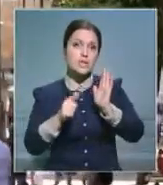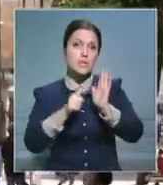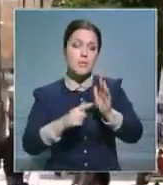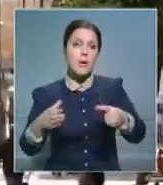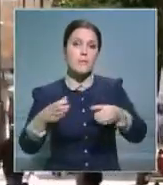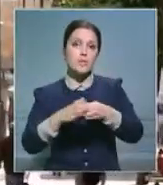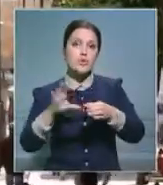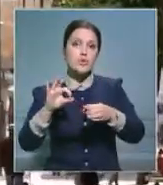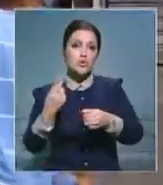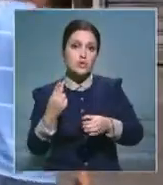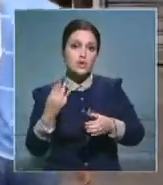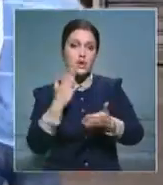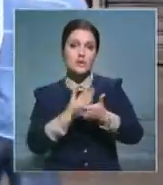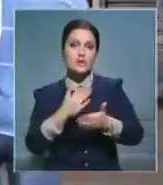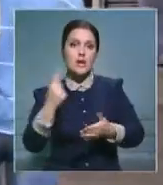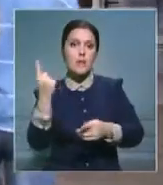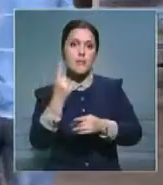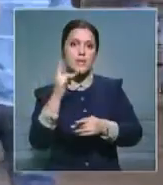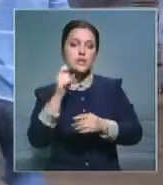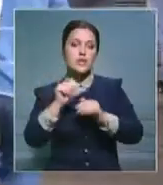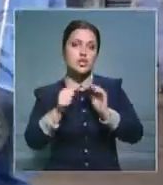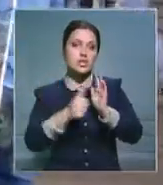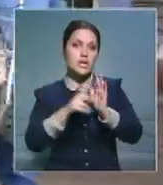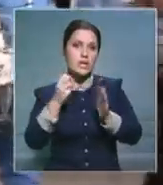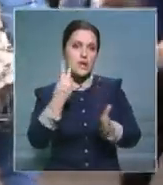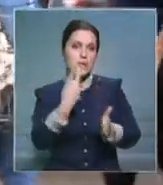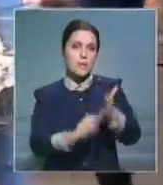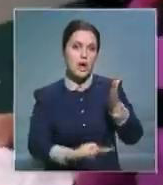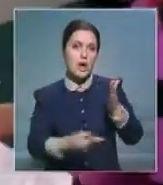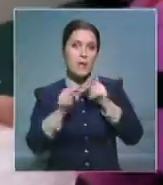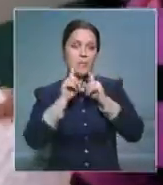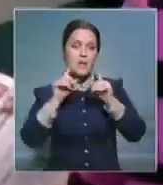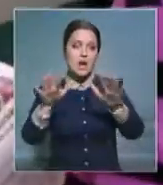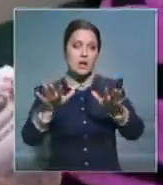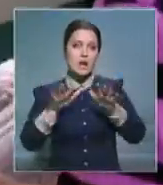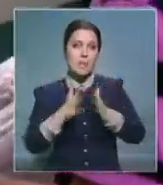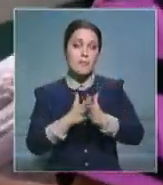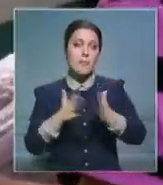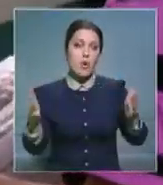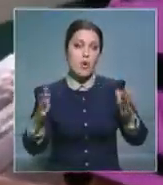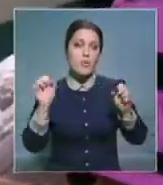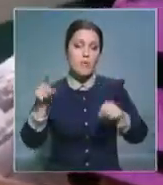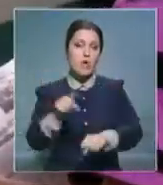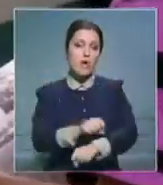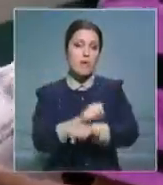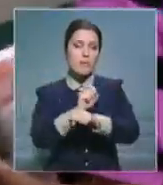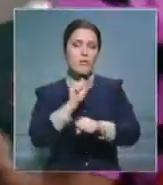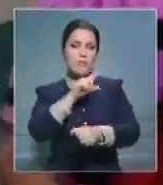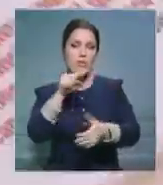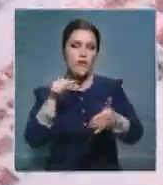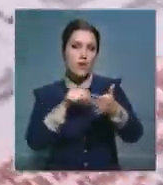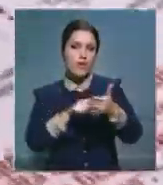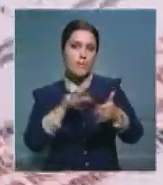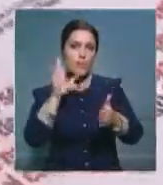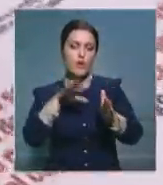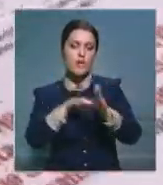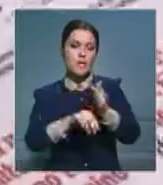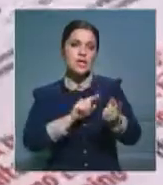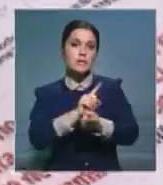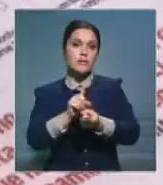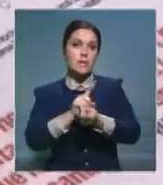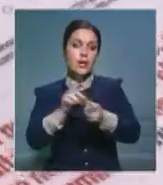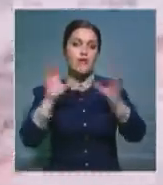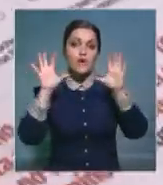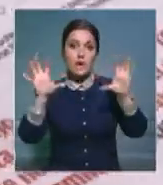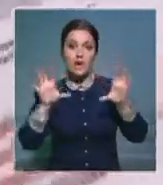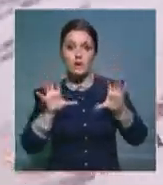социалистов потерпела первое за 16 лет поражение. Парламентское большинство позволит оппозиции поднимать вопросы о внесении